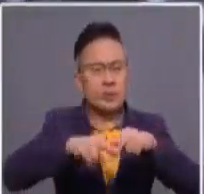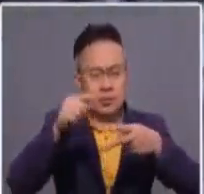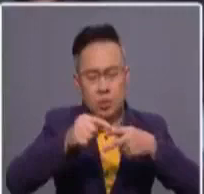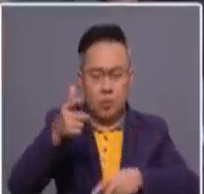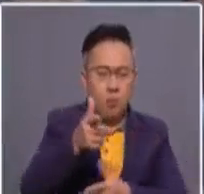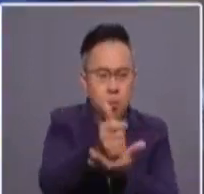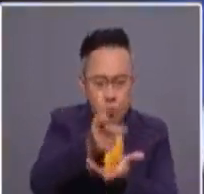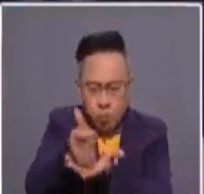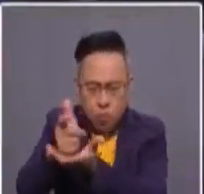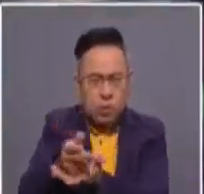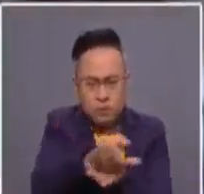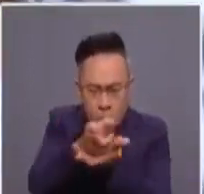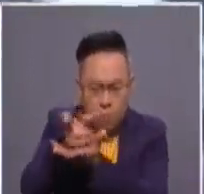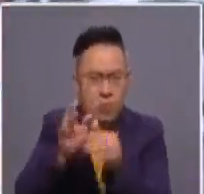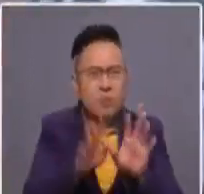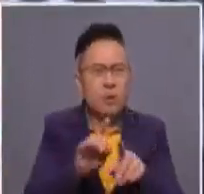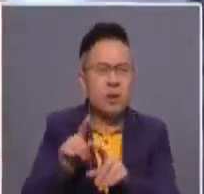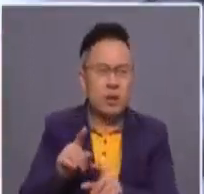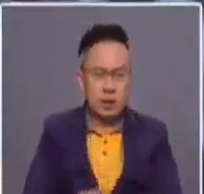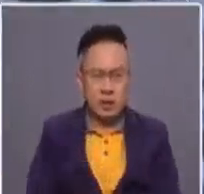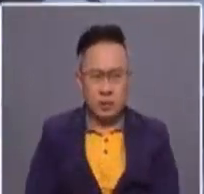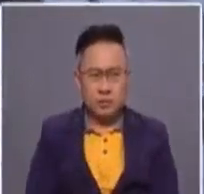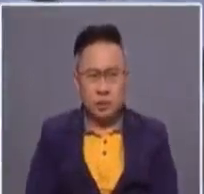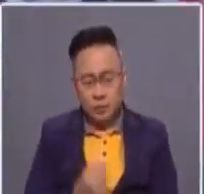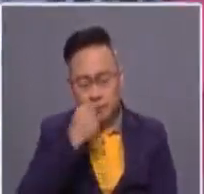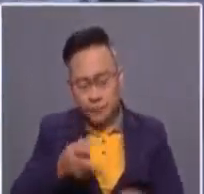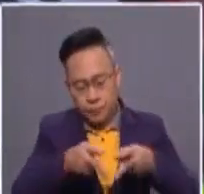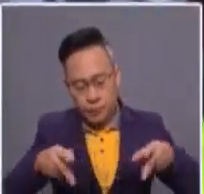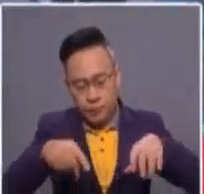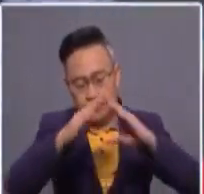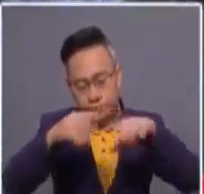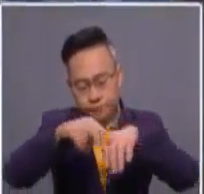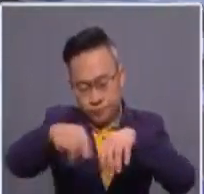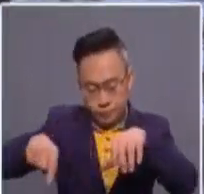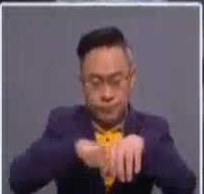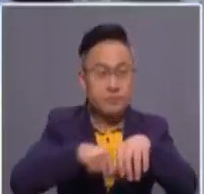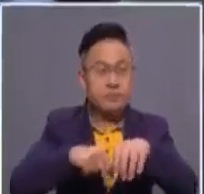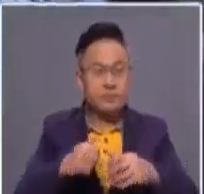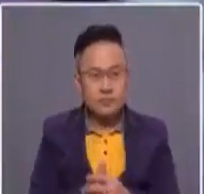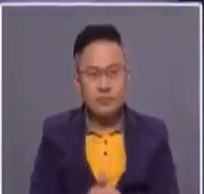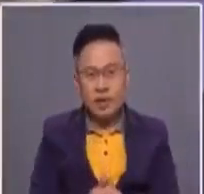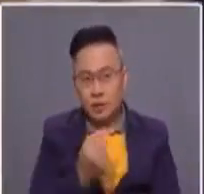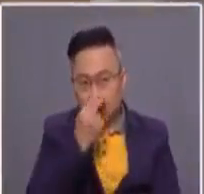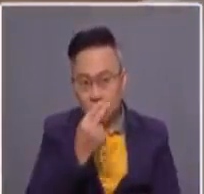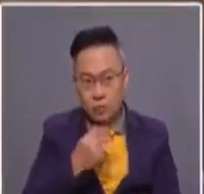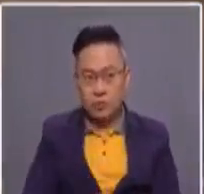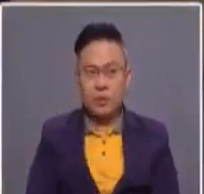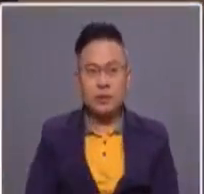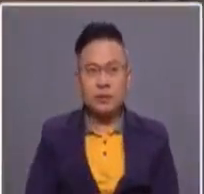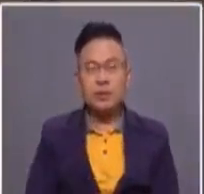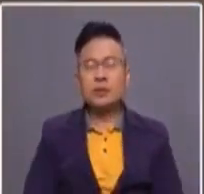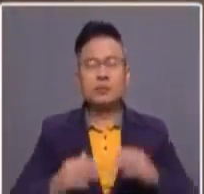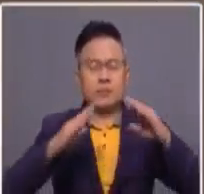ปดูด้านหลังของจุดเกิดเหตุนิดนึงนะฮะซึ่งด้านหลังอาคารพาณิชย์เนี่ยจะเป็นอาคารเรียงติดต่อกันหลายคูหาเป็นอาคาร2ฝั่